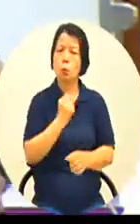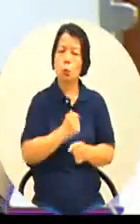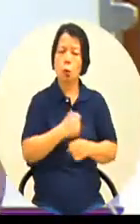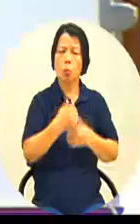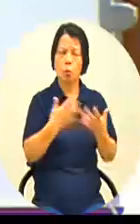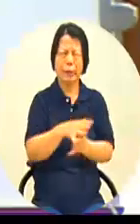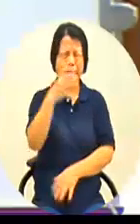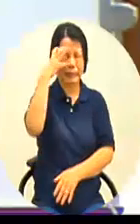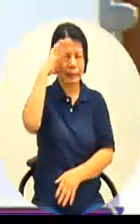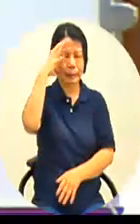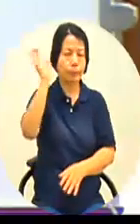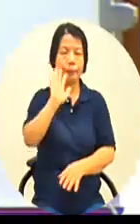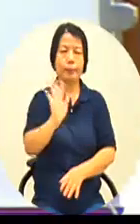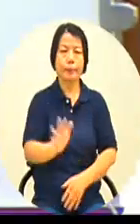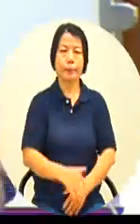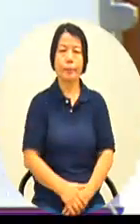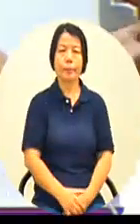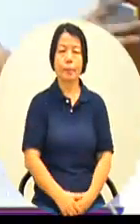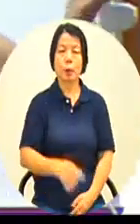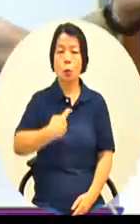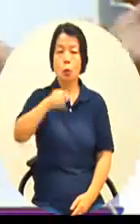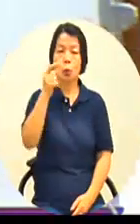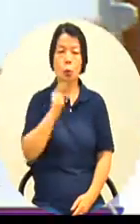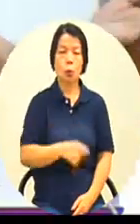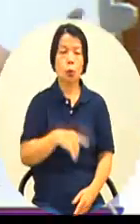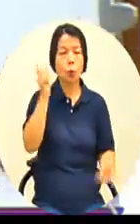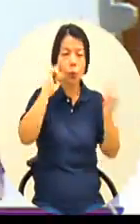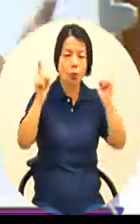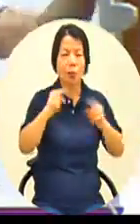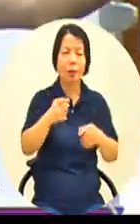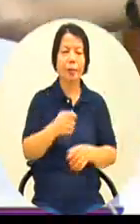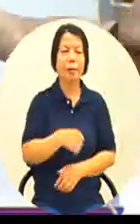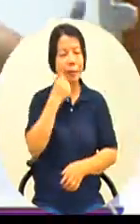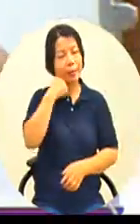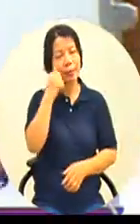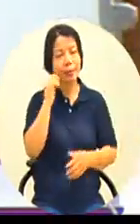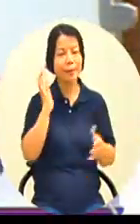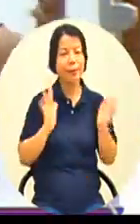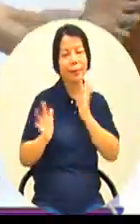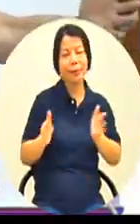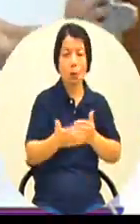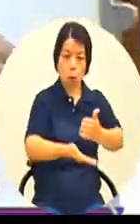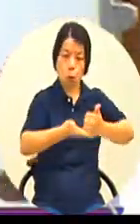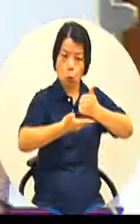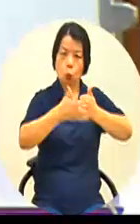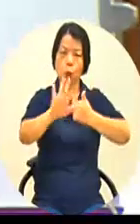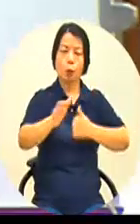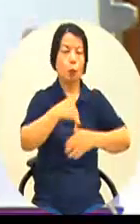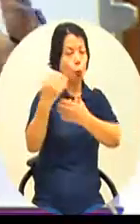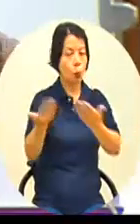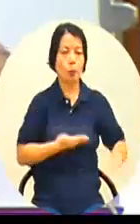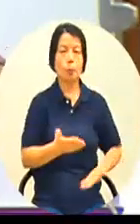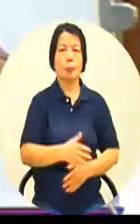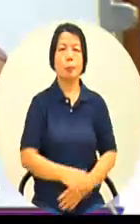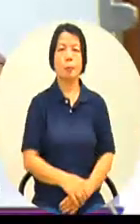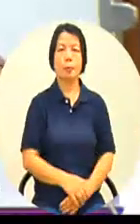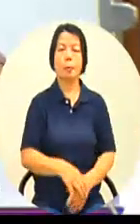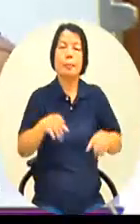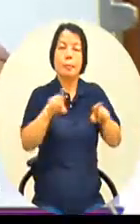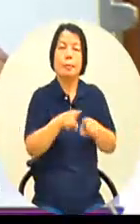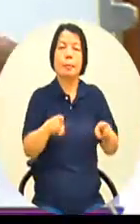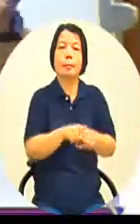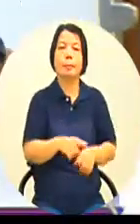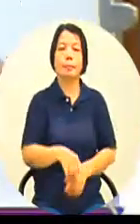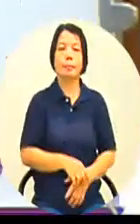复杂。咱去佚佗拢爱欢，拢爱热闹，拢爱欢喜，啊有人尊重，好人欢迎。一般的佚